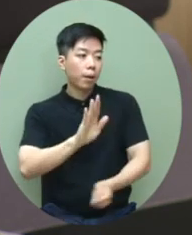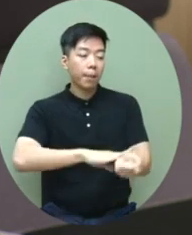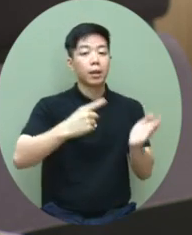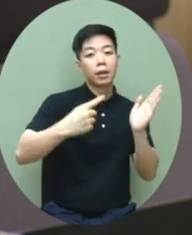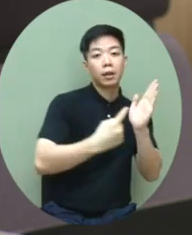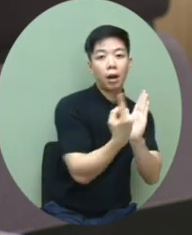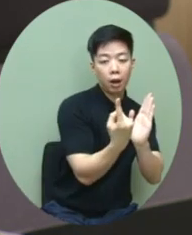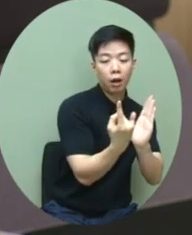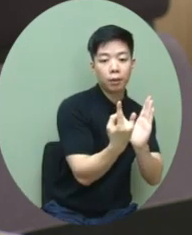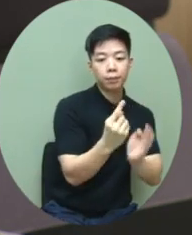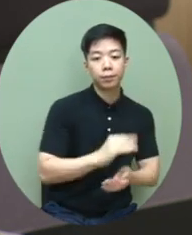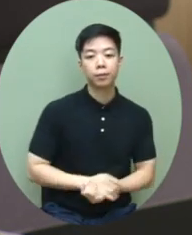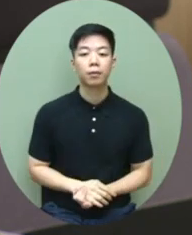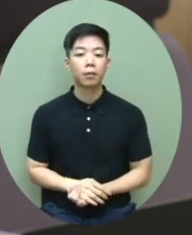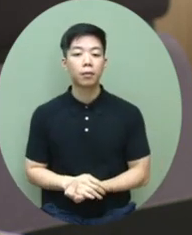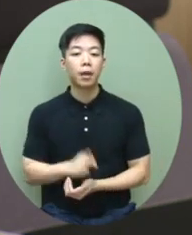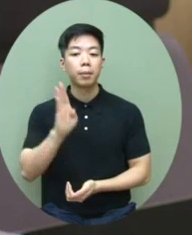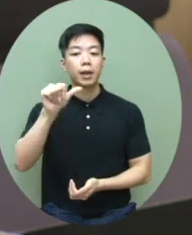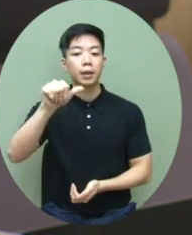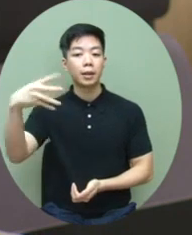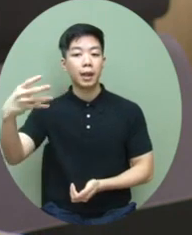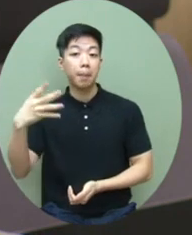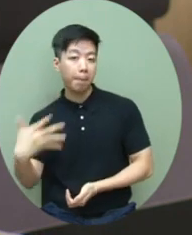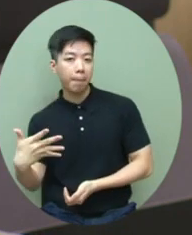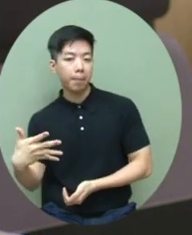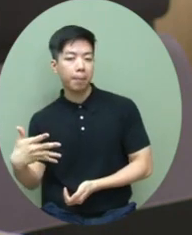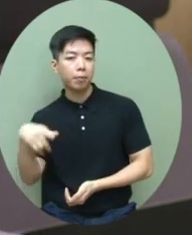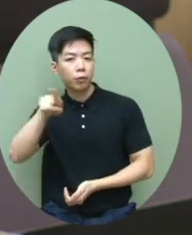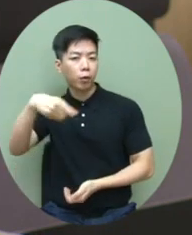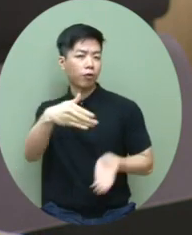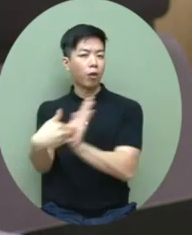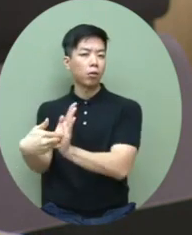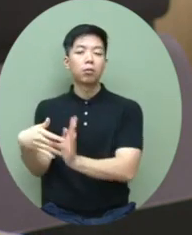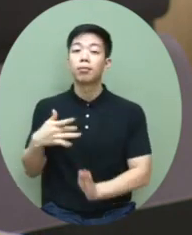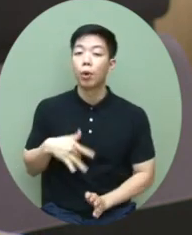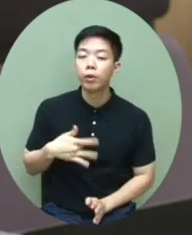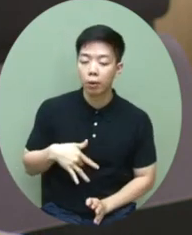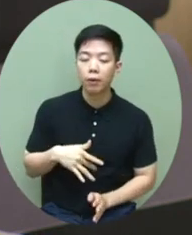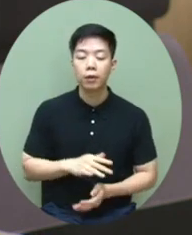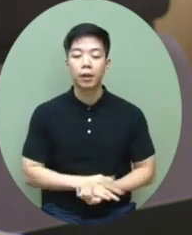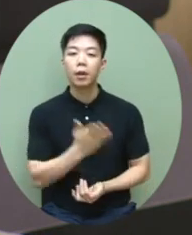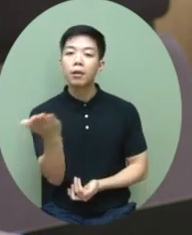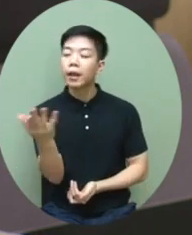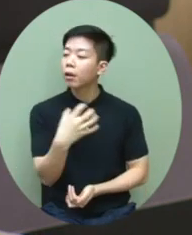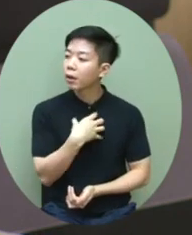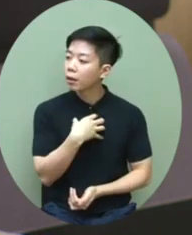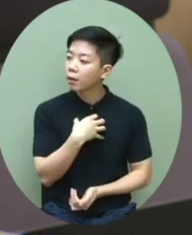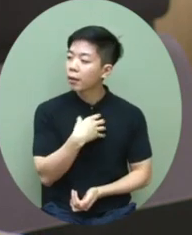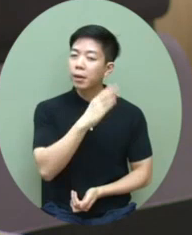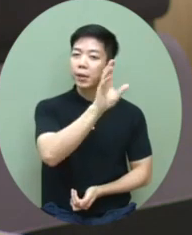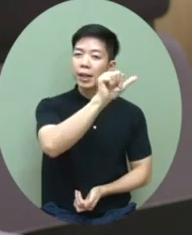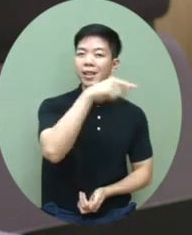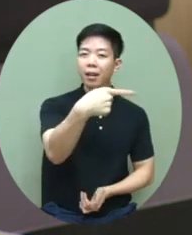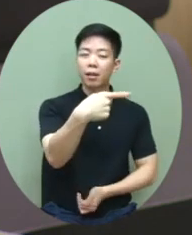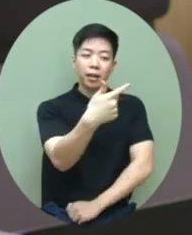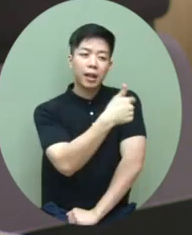足够去对抗 BA. 点四同 BA. 点五。咁想問一下，你哋覺得仲有冇需要去採購 BA. 點一